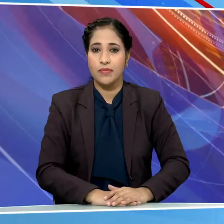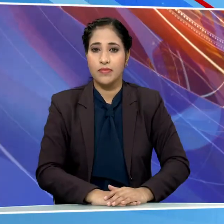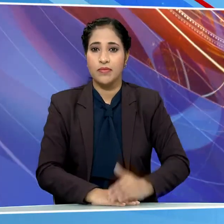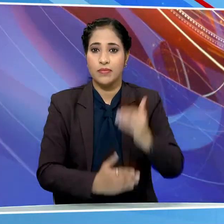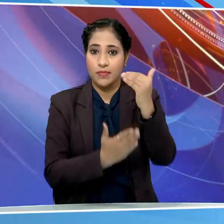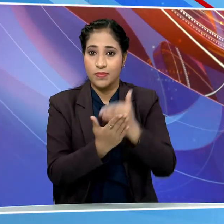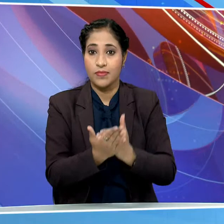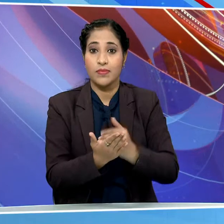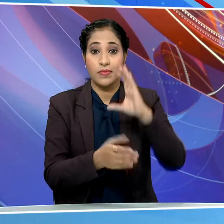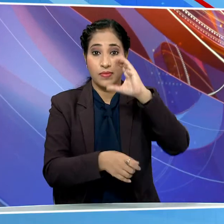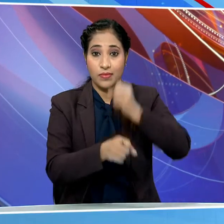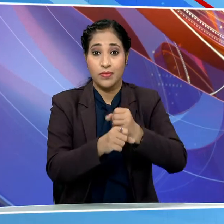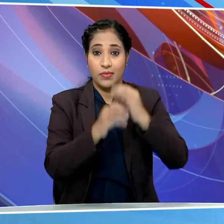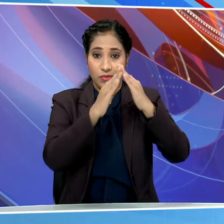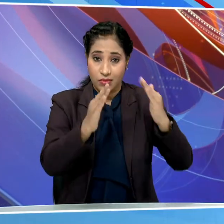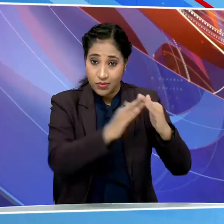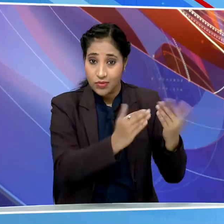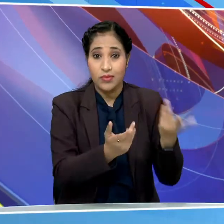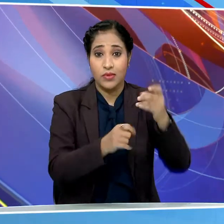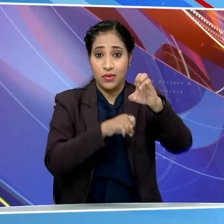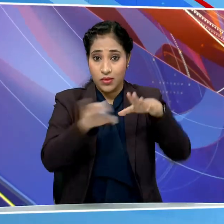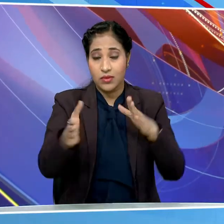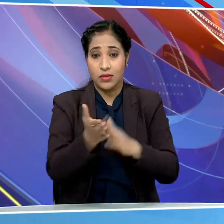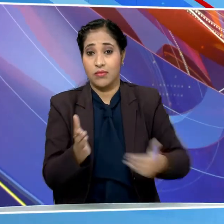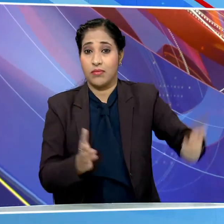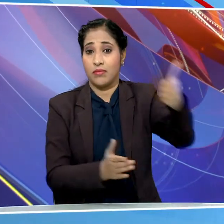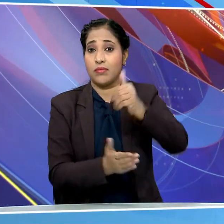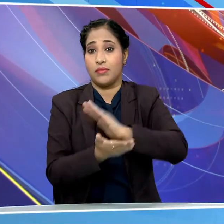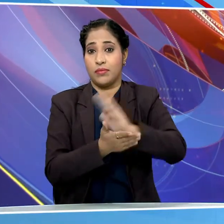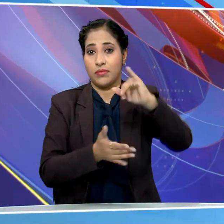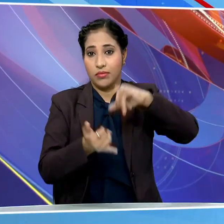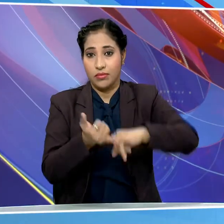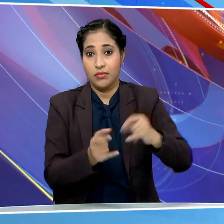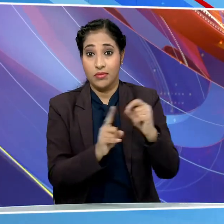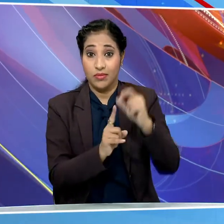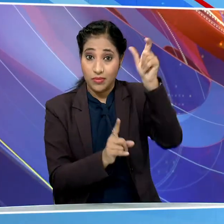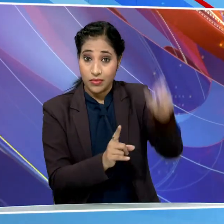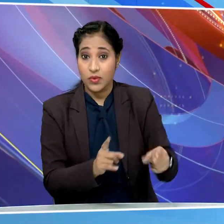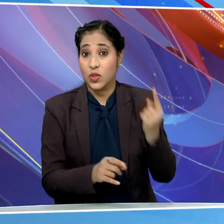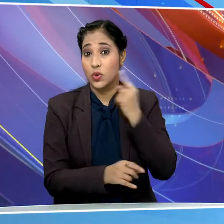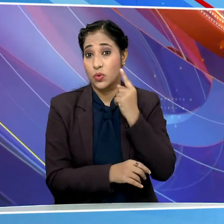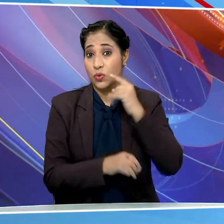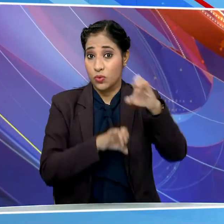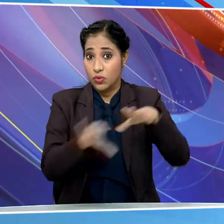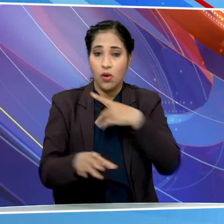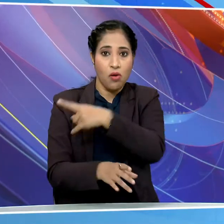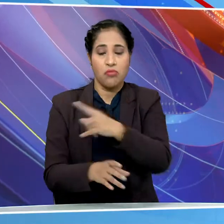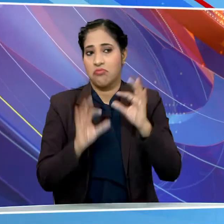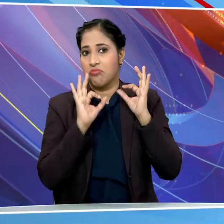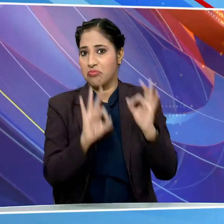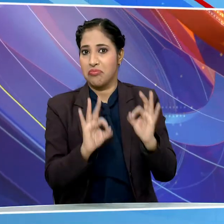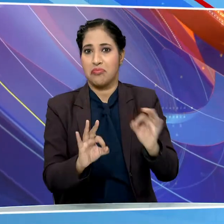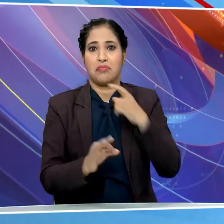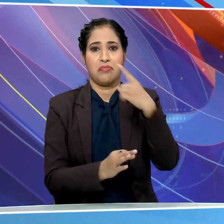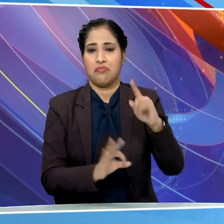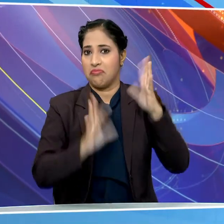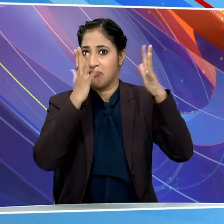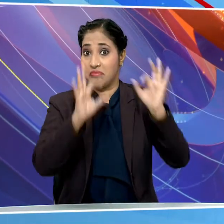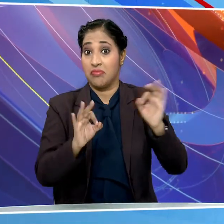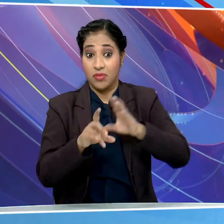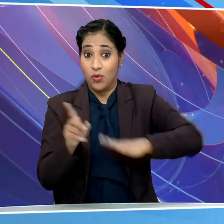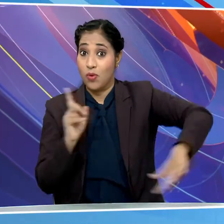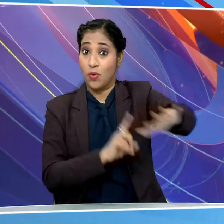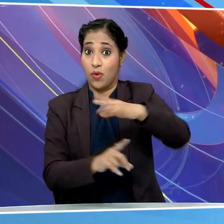और कार्यक्रम में केंद्रीय आवासन और शहरी मंत्री हरदीप सिंह पुरी ने इंदौर शहर की तारीफ करते हुए कहा कि ये